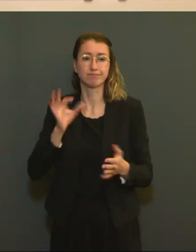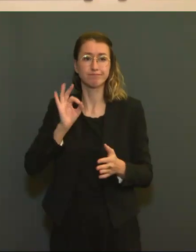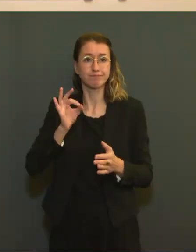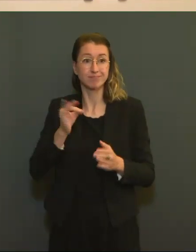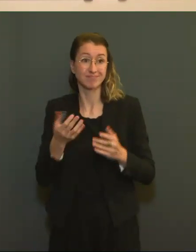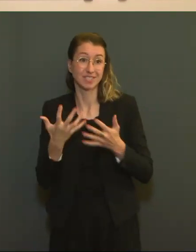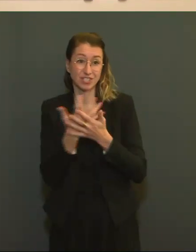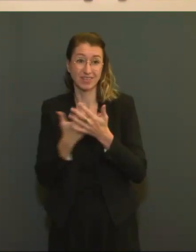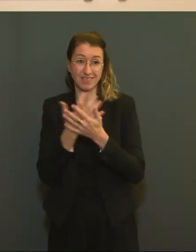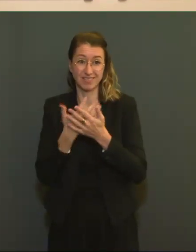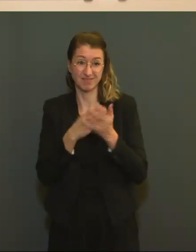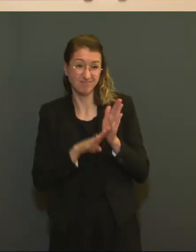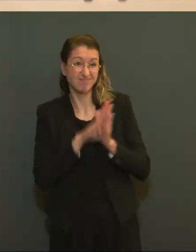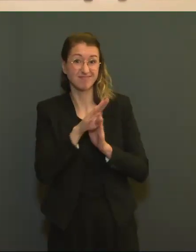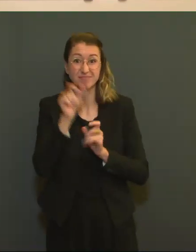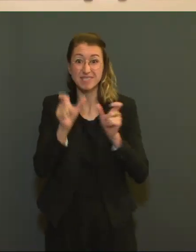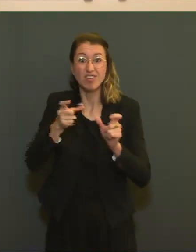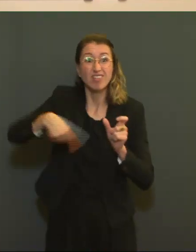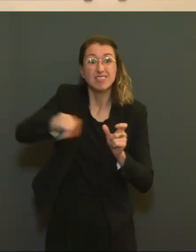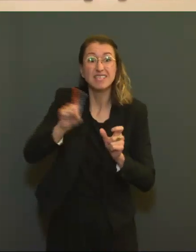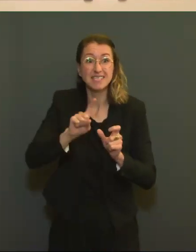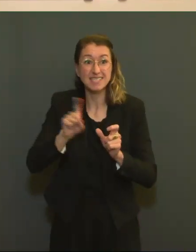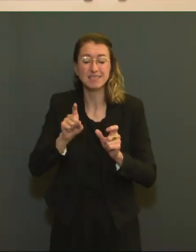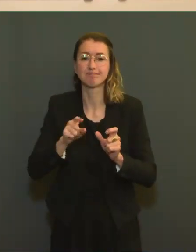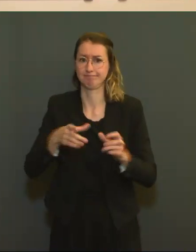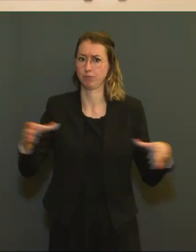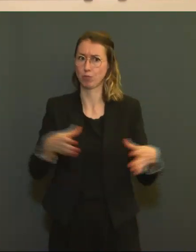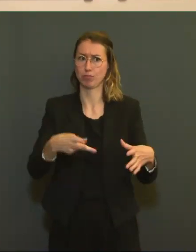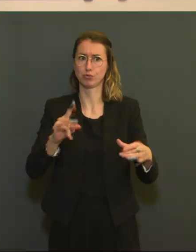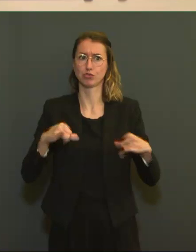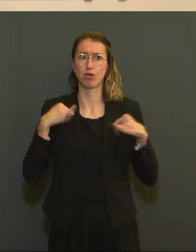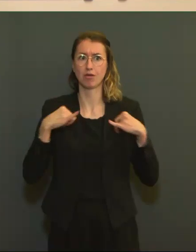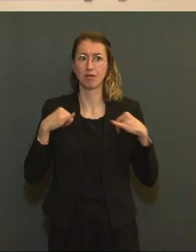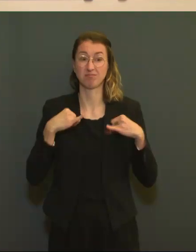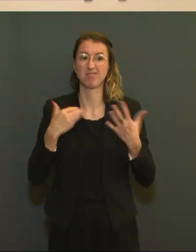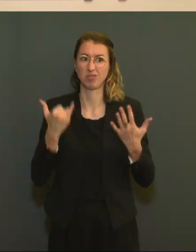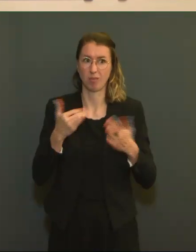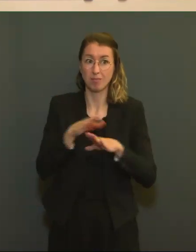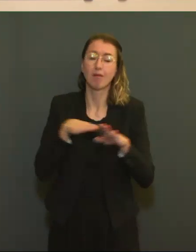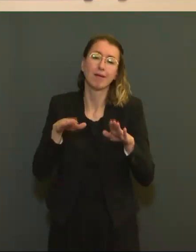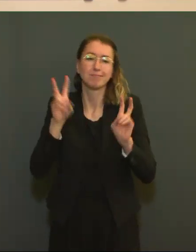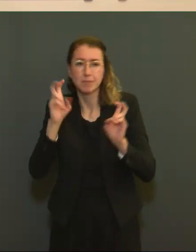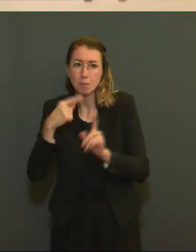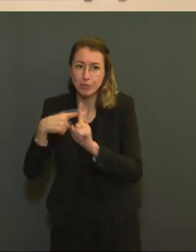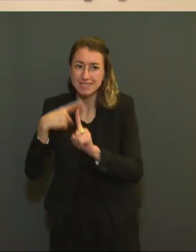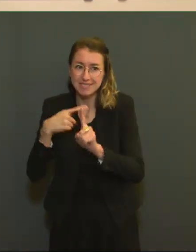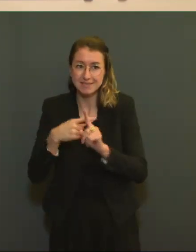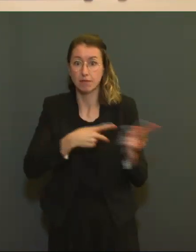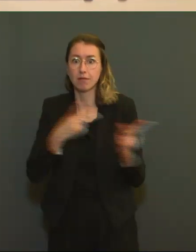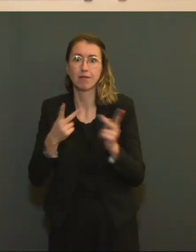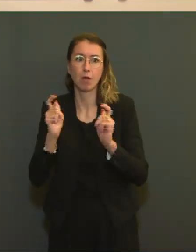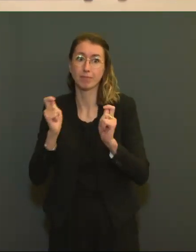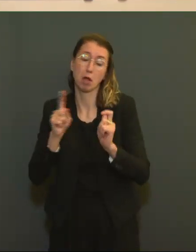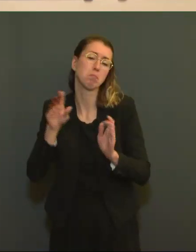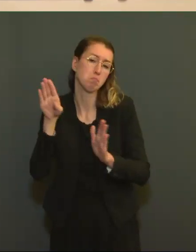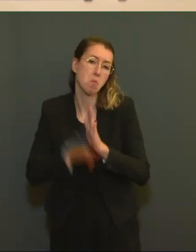les gens jeunes. Alors ceci, le point positif, c'est qu'ils sont peu hospitalisés, mais ça veut dire qu'effectivement, dans cette tranche de population, un